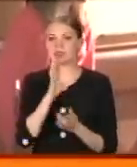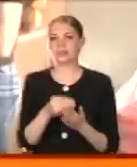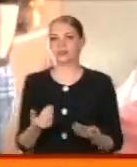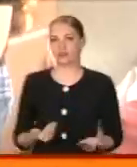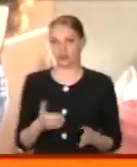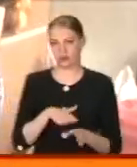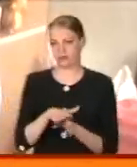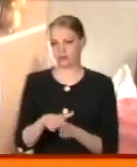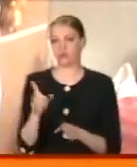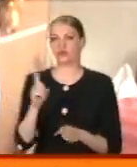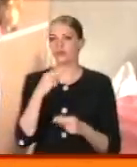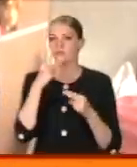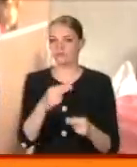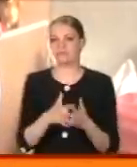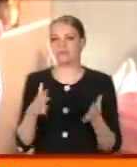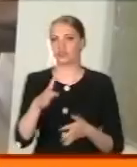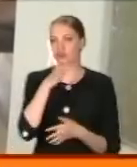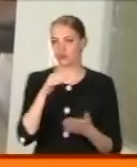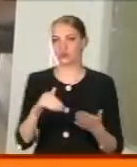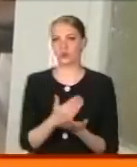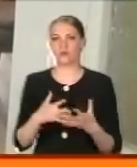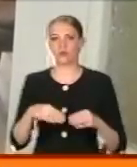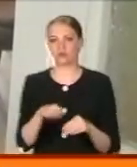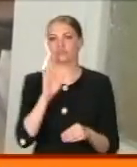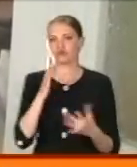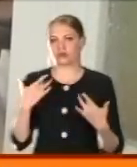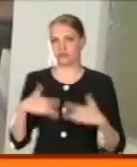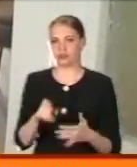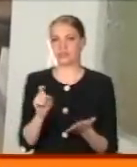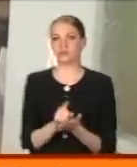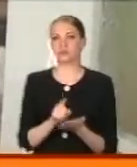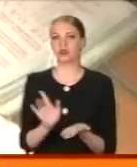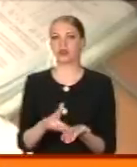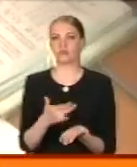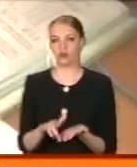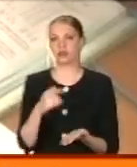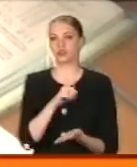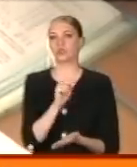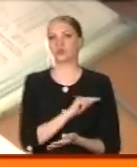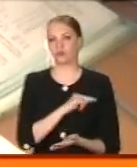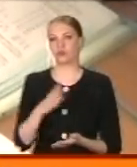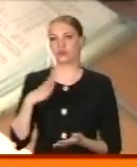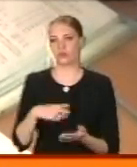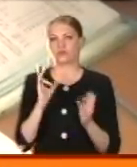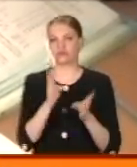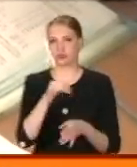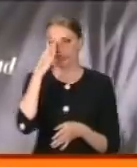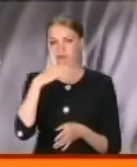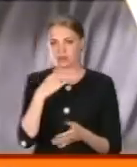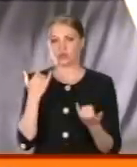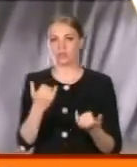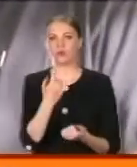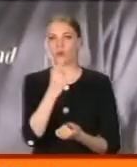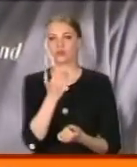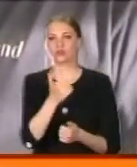життя докорінно. Щоб приділяти більше часу новій родині, жінка звільнилася з посади бухгалтера. З роботи довелося піти й батькові. Тепер